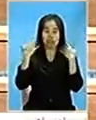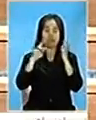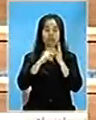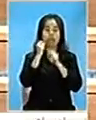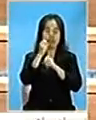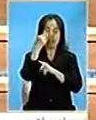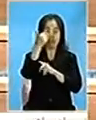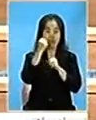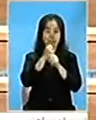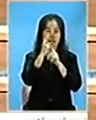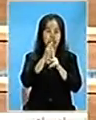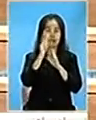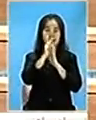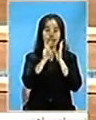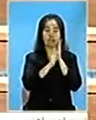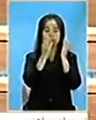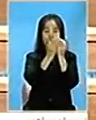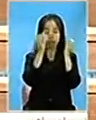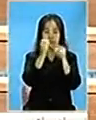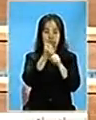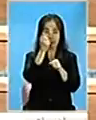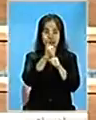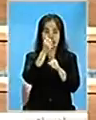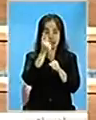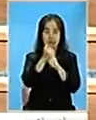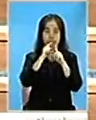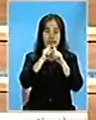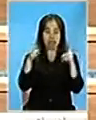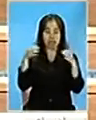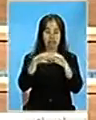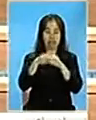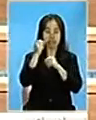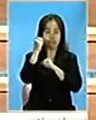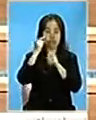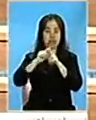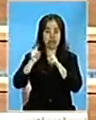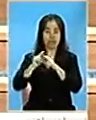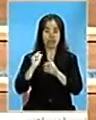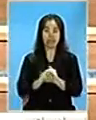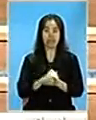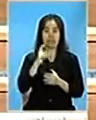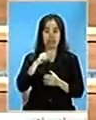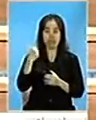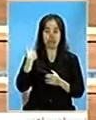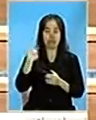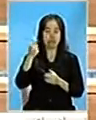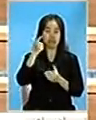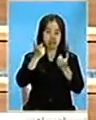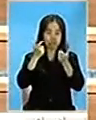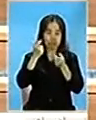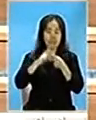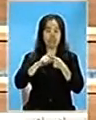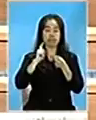ไม่ว่ารัฐธรรมนูญฉบับใดก็ตามแต่การชุมนุมถ้ามีทั้งปืน RPG